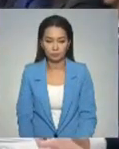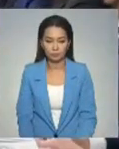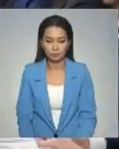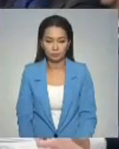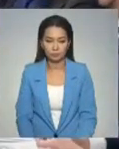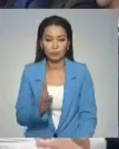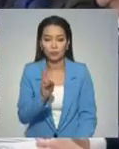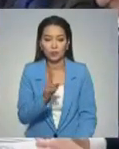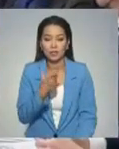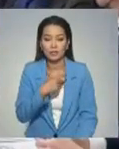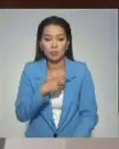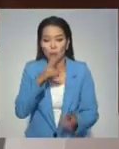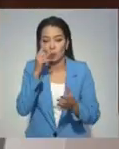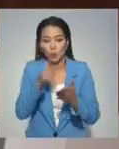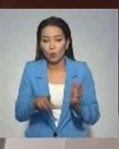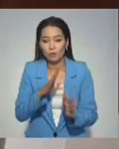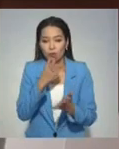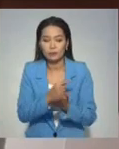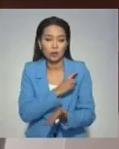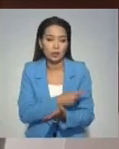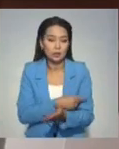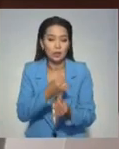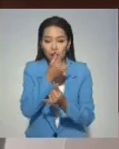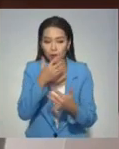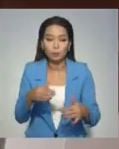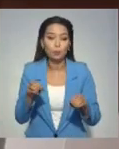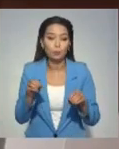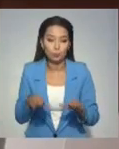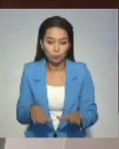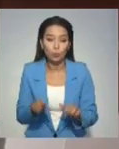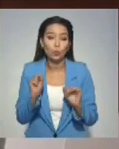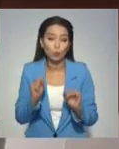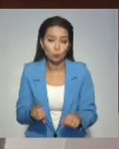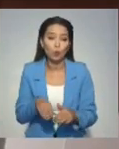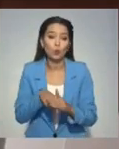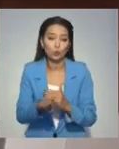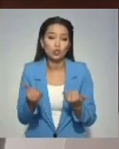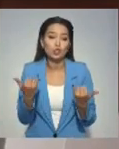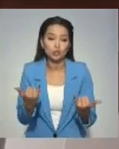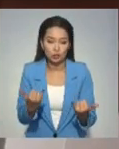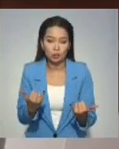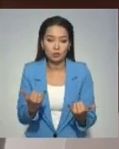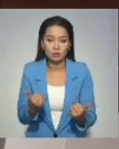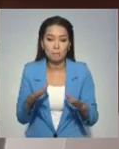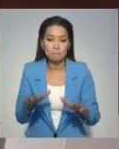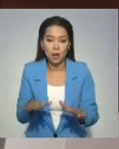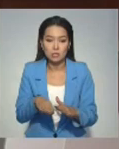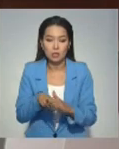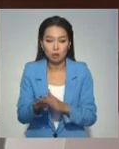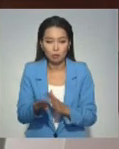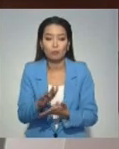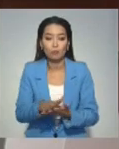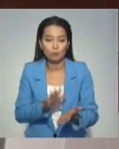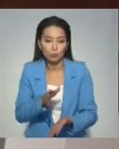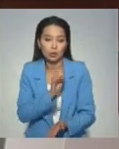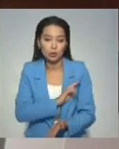Те, кто не уверен в своих силах и не может принимать решения, можете уже сейчас освобождать место. Продолжим